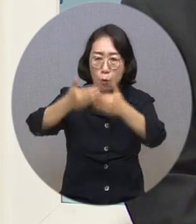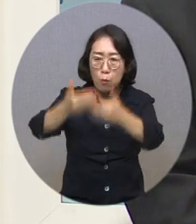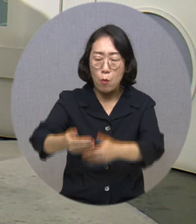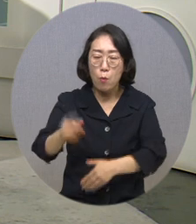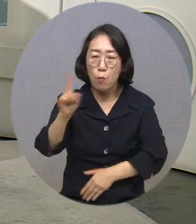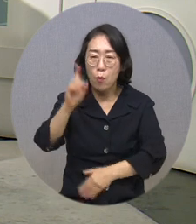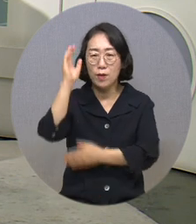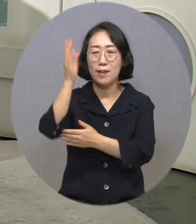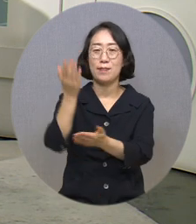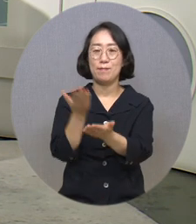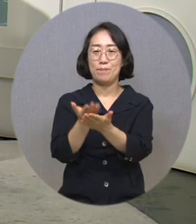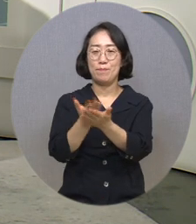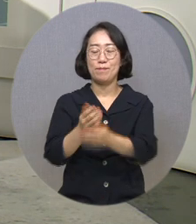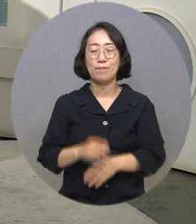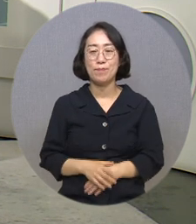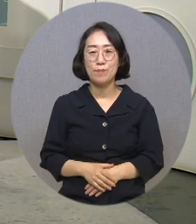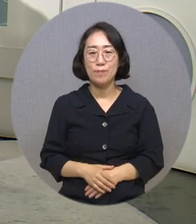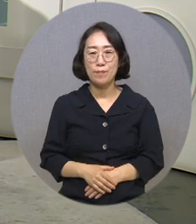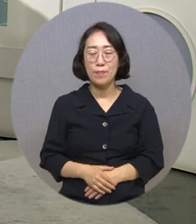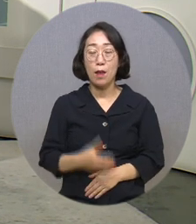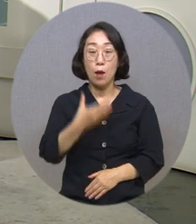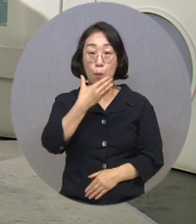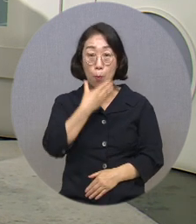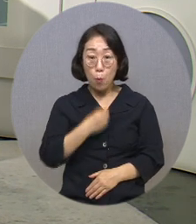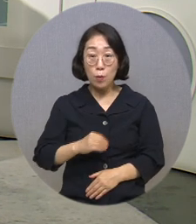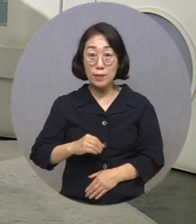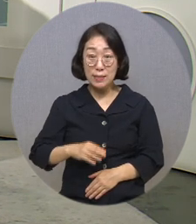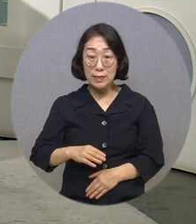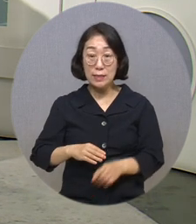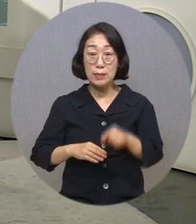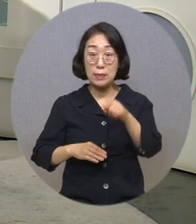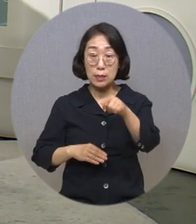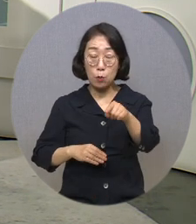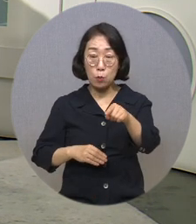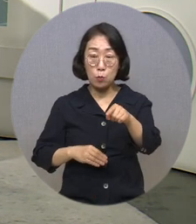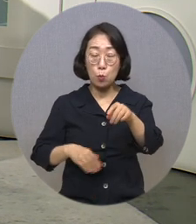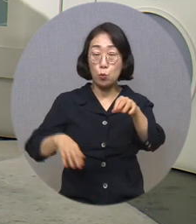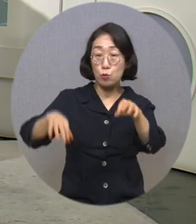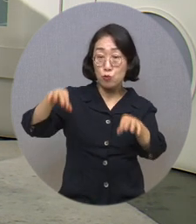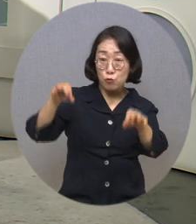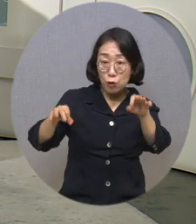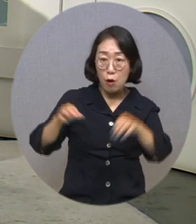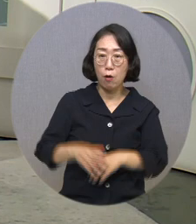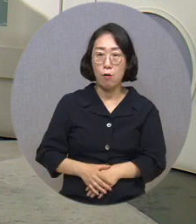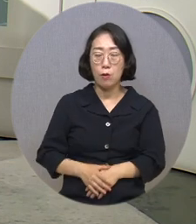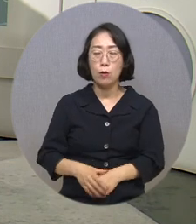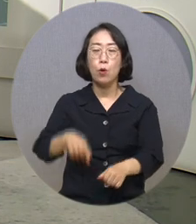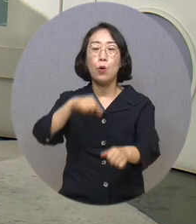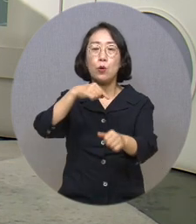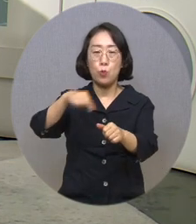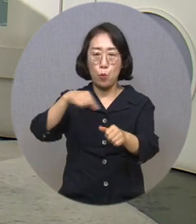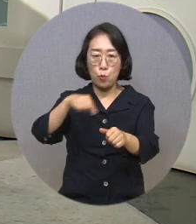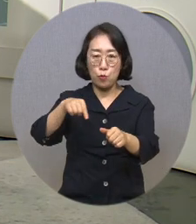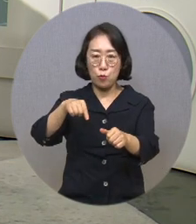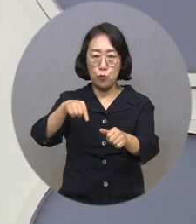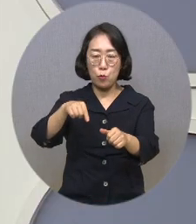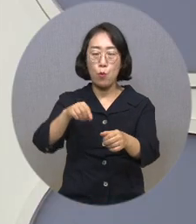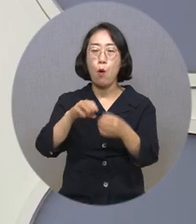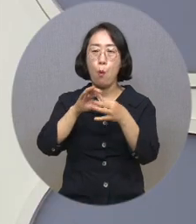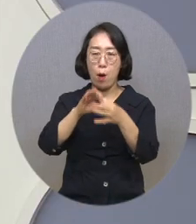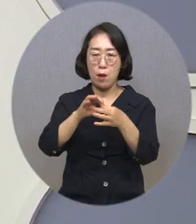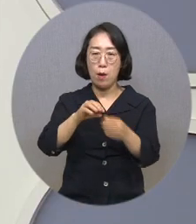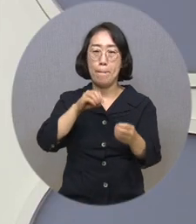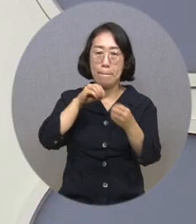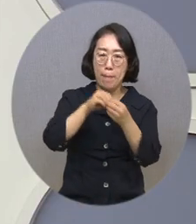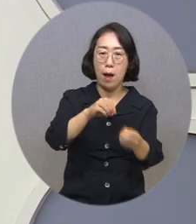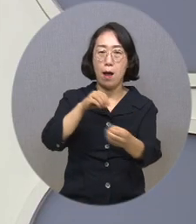그러니까 말씀을 해 주세요. 그러니까 이제 복지도 그렇고 균형도 그렇고 이제 교육계에 많은 영향을 끼치는 거거든요. 그렇죠.